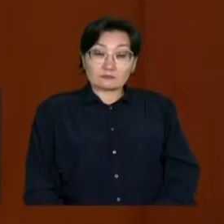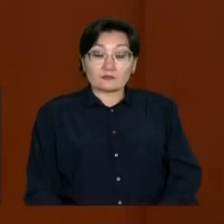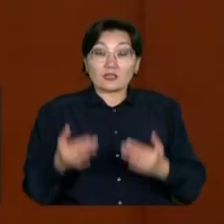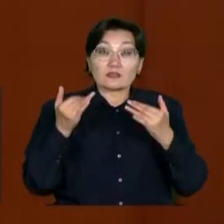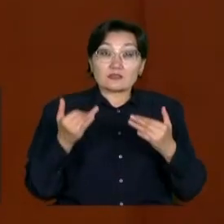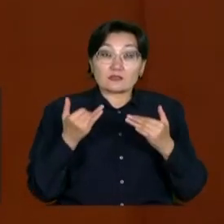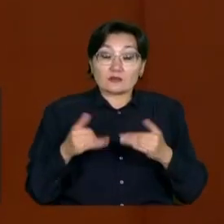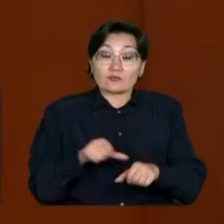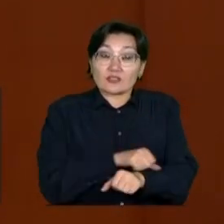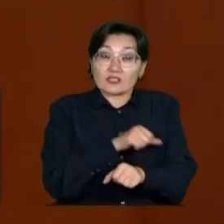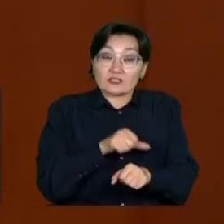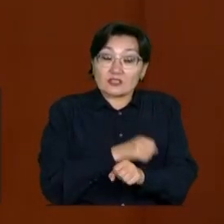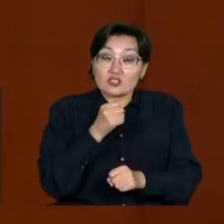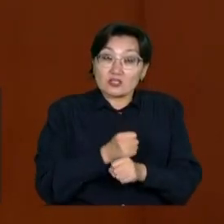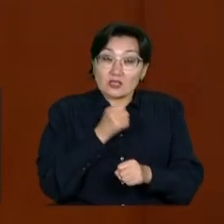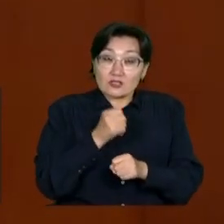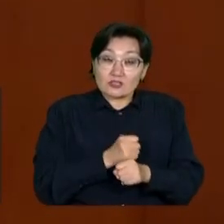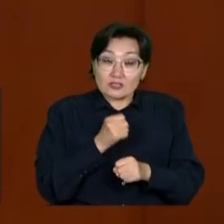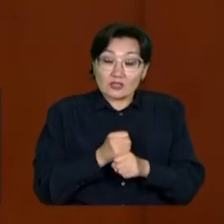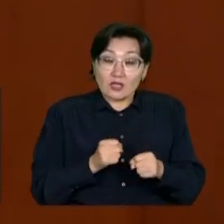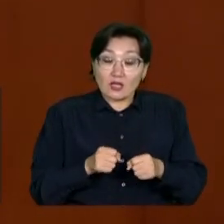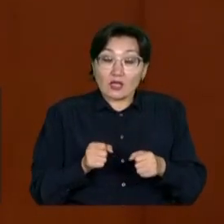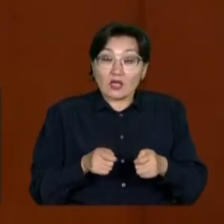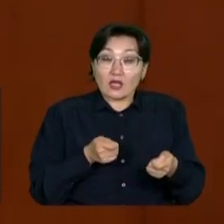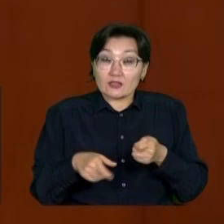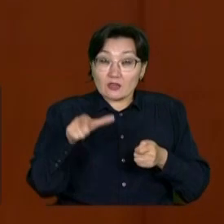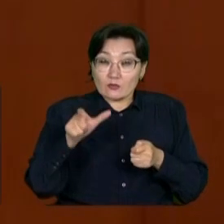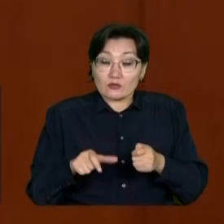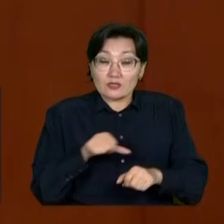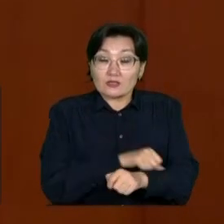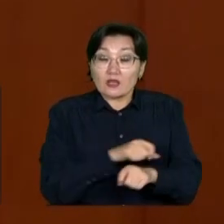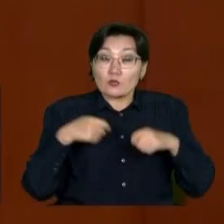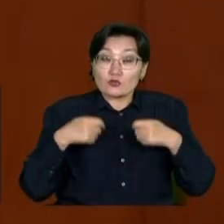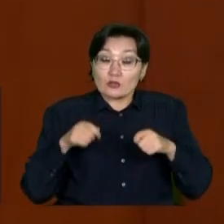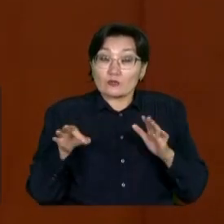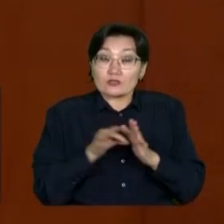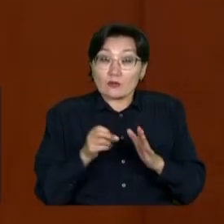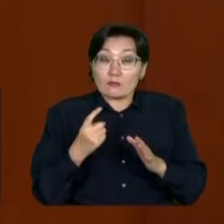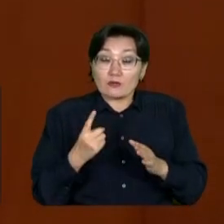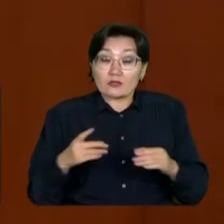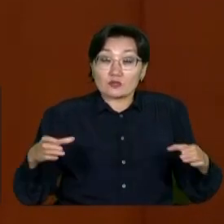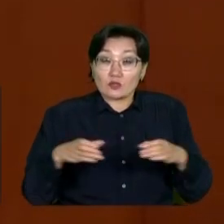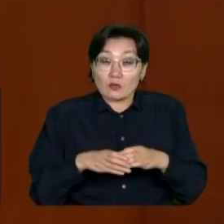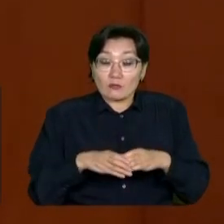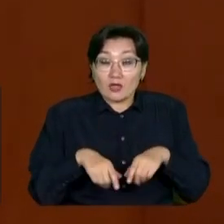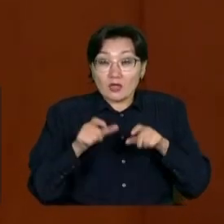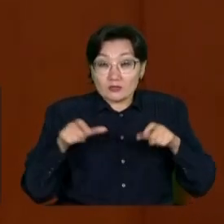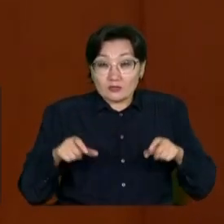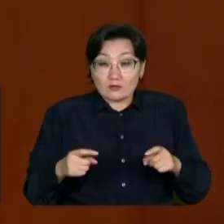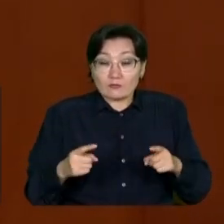Қазір есірткі зертханаларын ұйымдастырушылар есірткіні өткізу мақсатында бір топ адаммен және аса